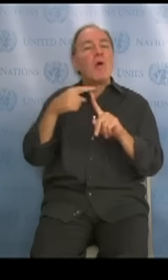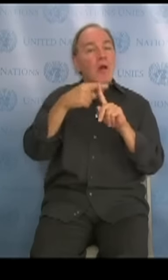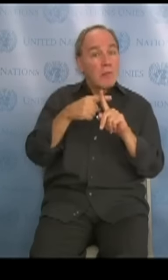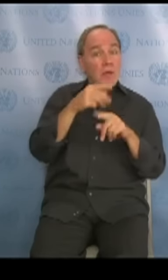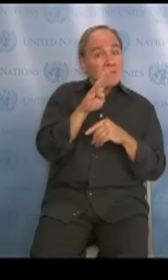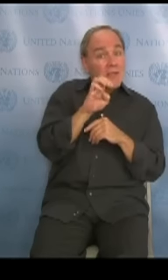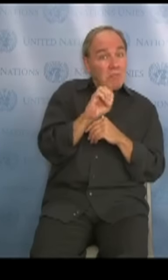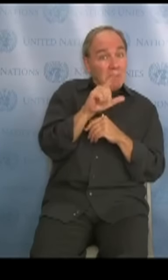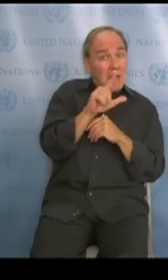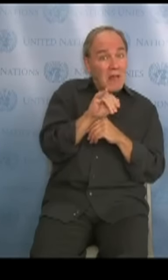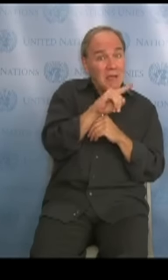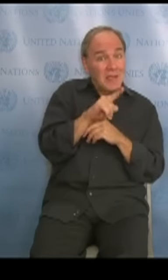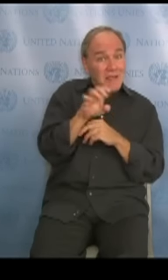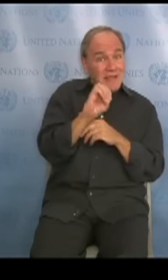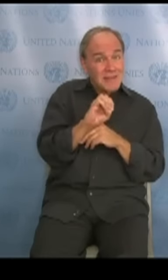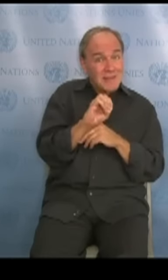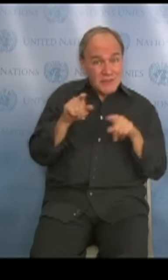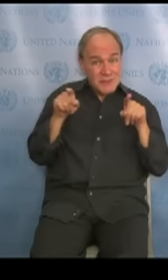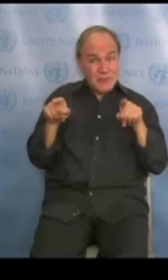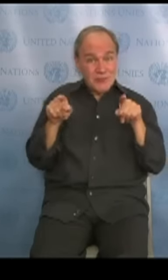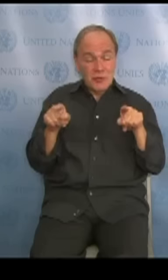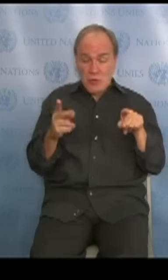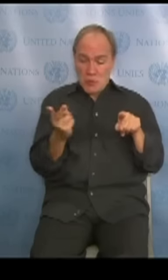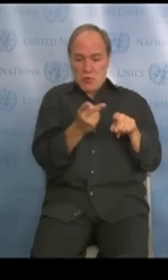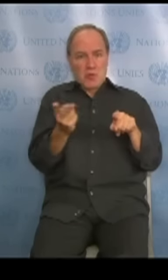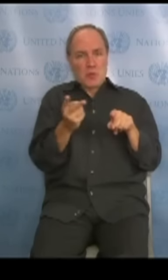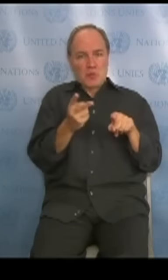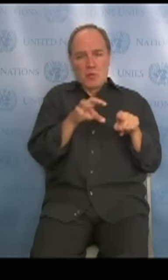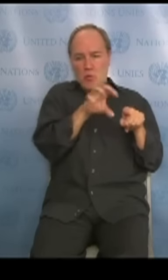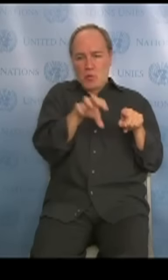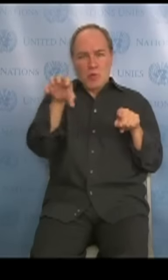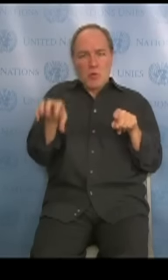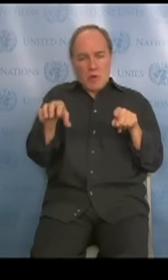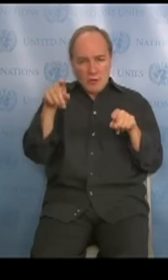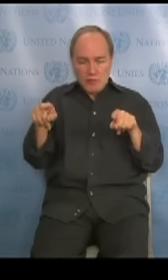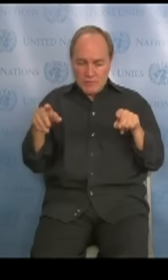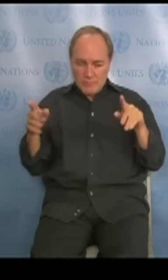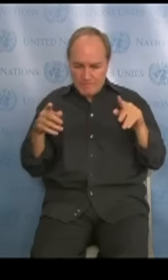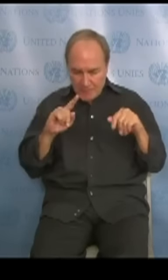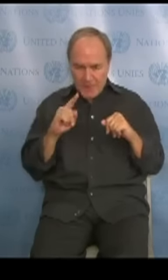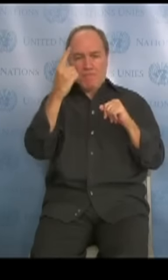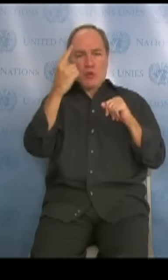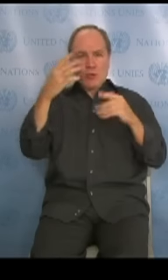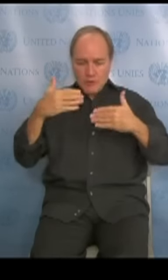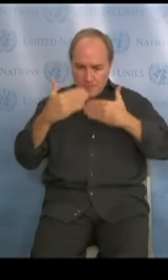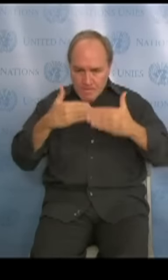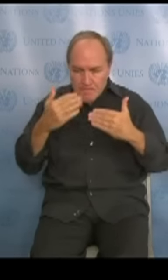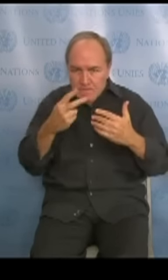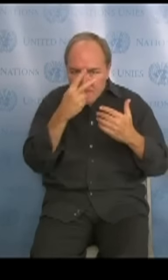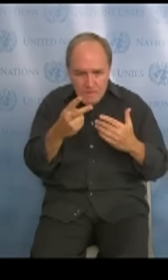pour l'expérimentation de la nouvelle approche en matière de planification intégrant le développement